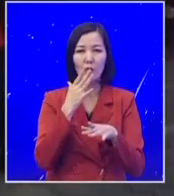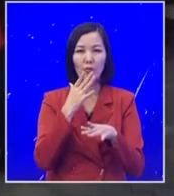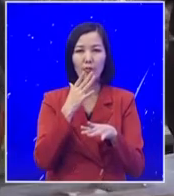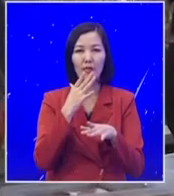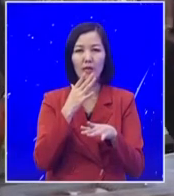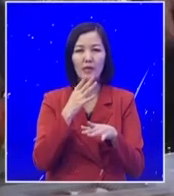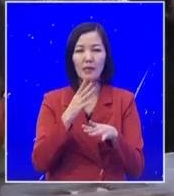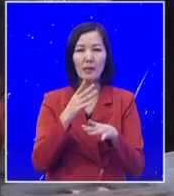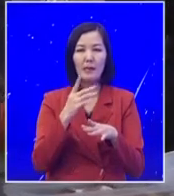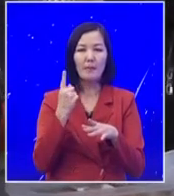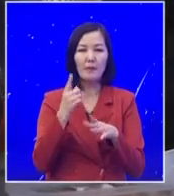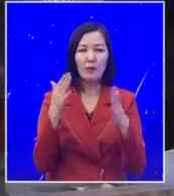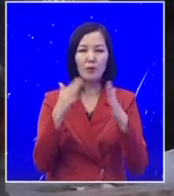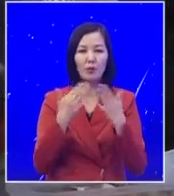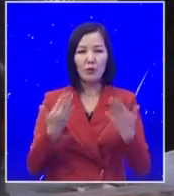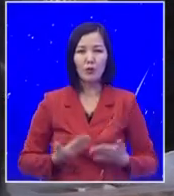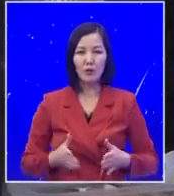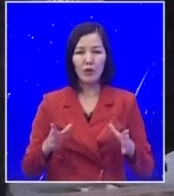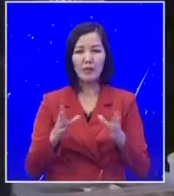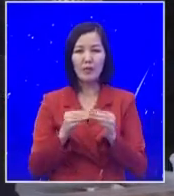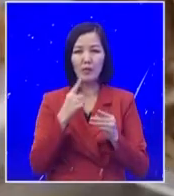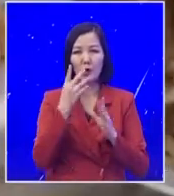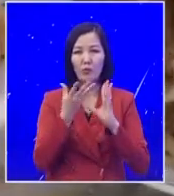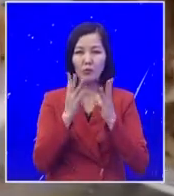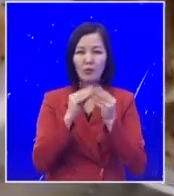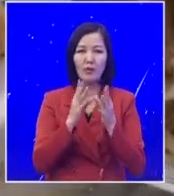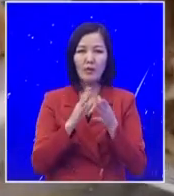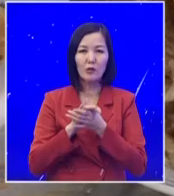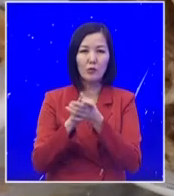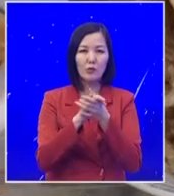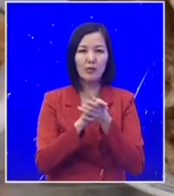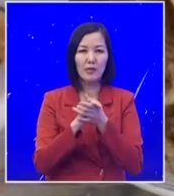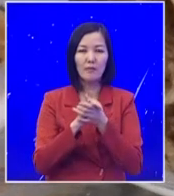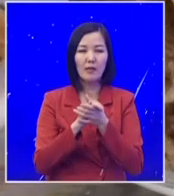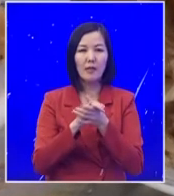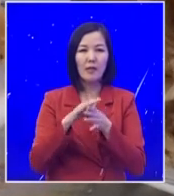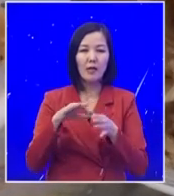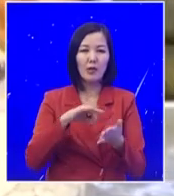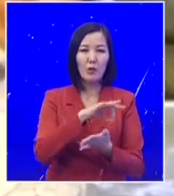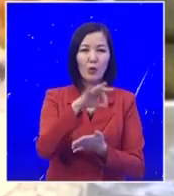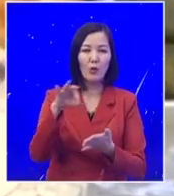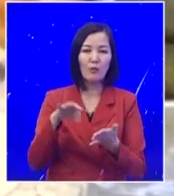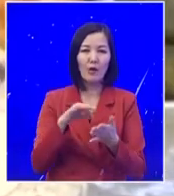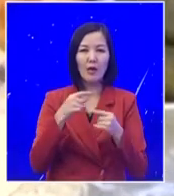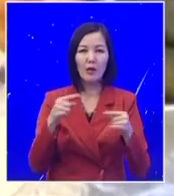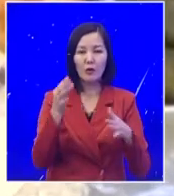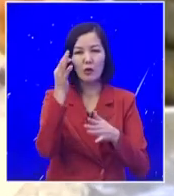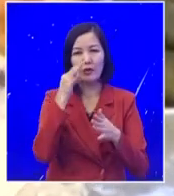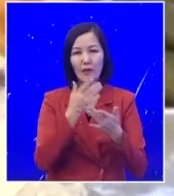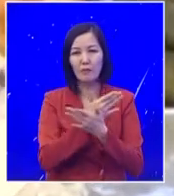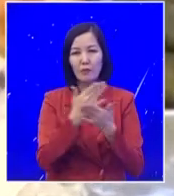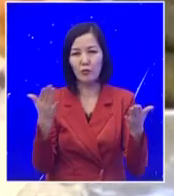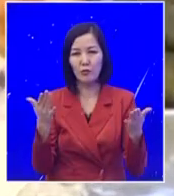бөлінбей айрандай ұйыған ұжым мерекеде ақ дастархан жайып, тұрғындарға түрлі құймақ пен тәттілерден дәм татқызды. Ал думанды